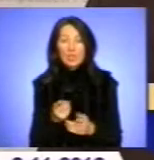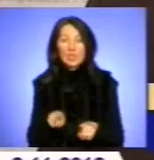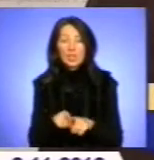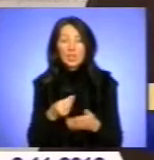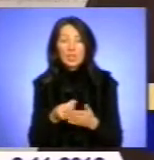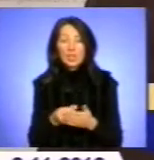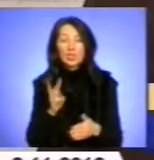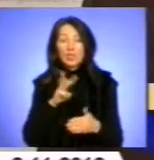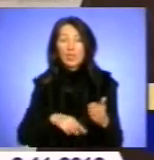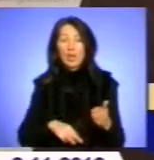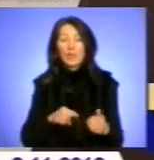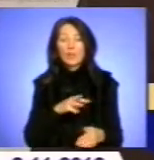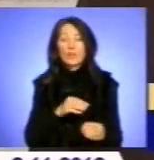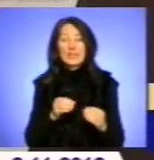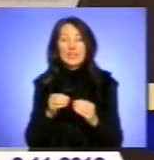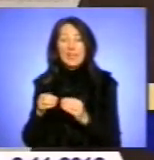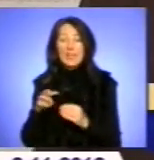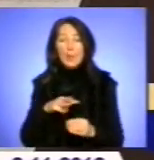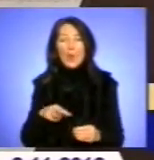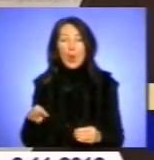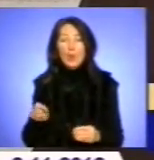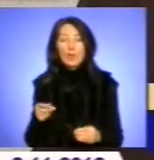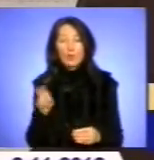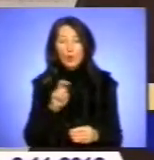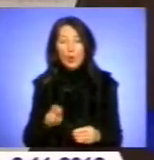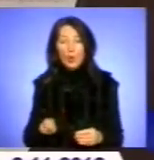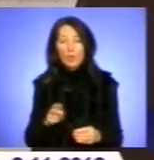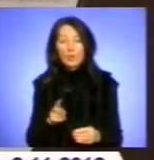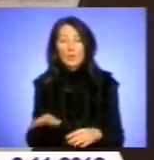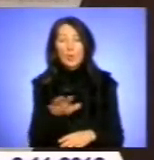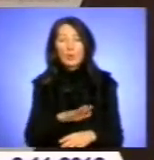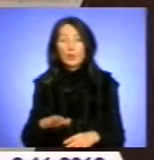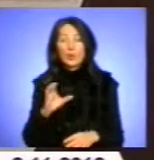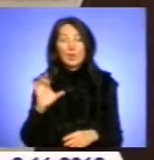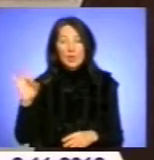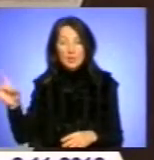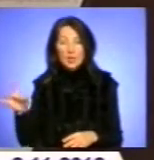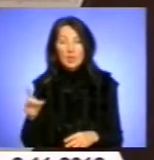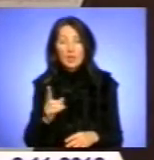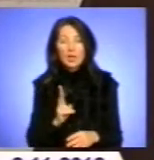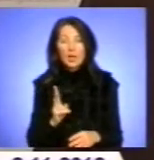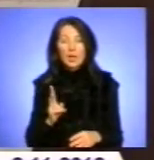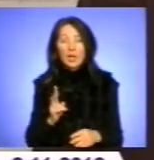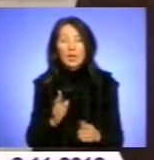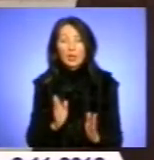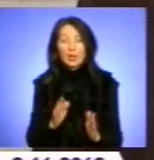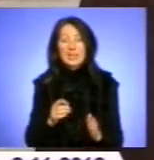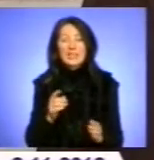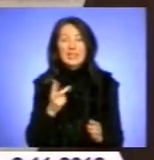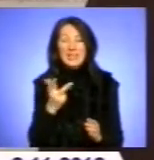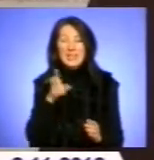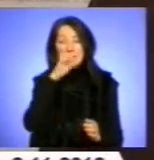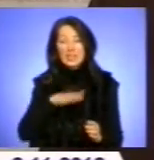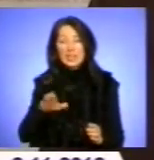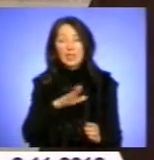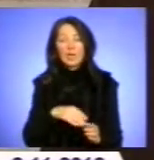на пространстве бывшего Советского Союза, которые взысканы, имеют только Украина, Казахстан и Россия. Только три страны. А если брать европейские